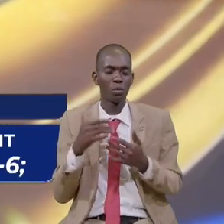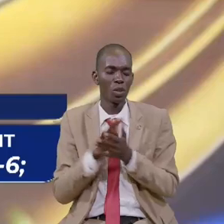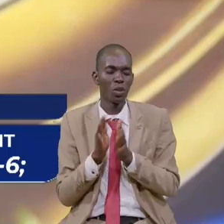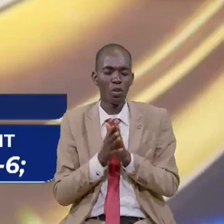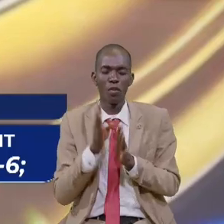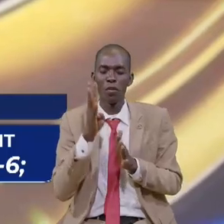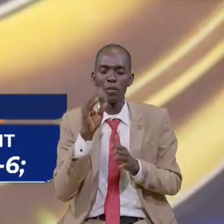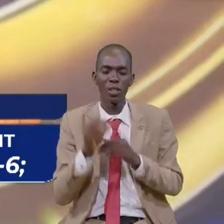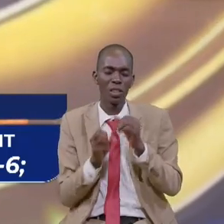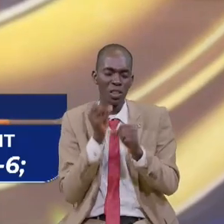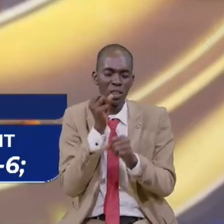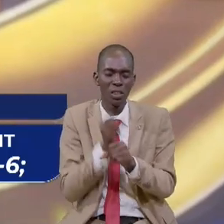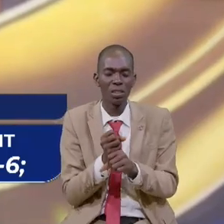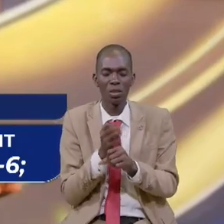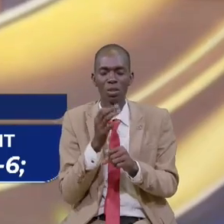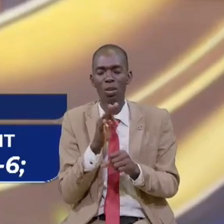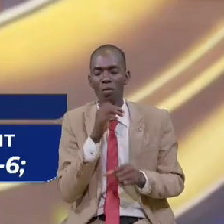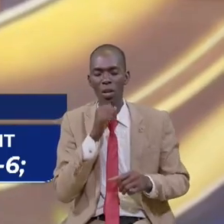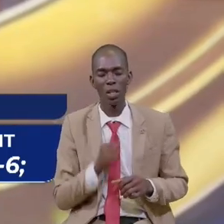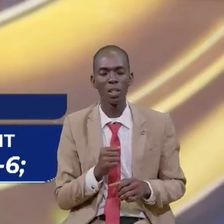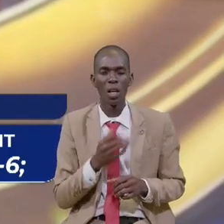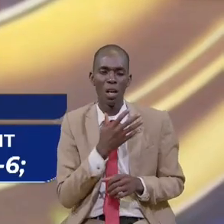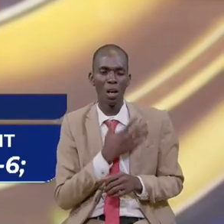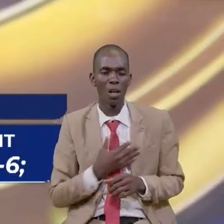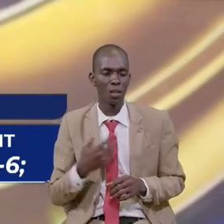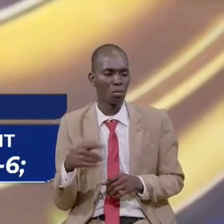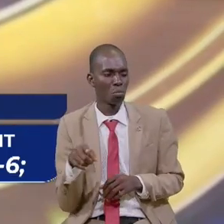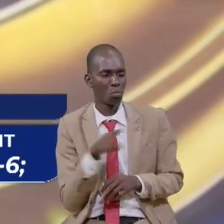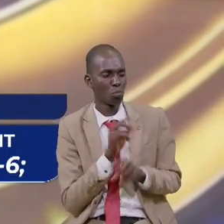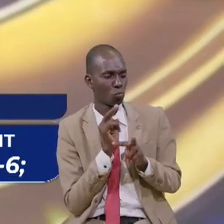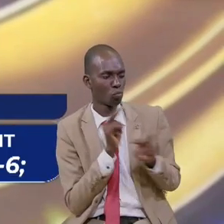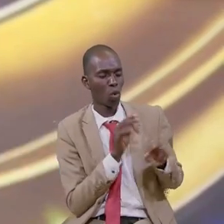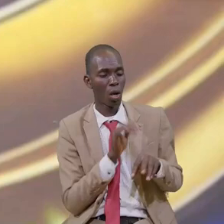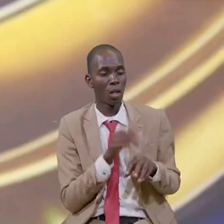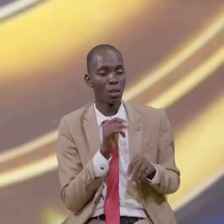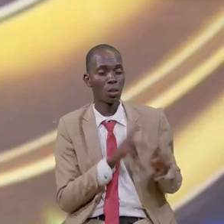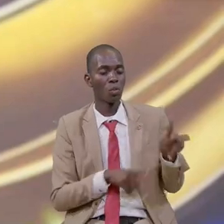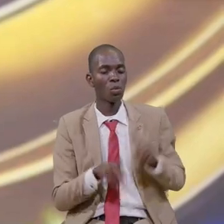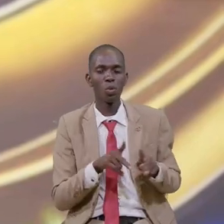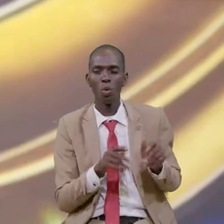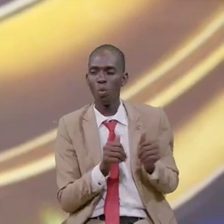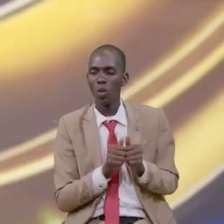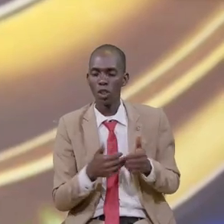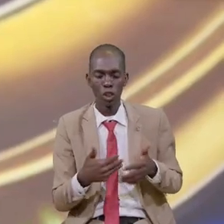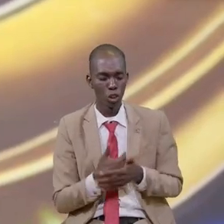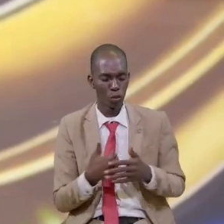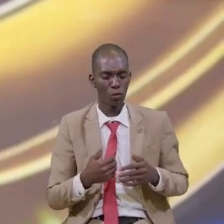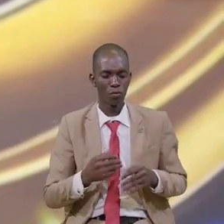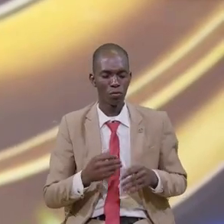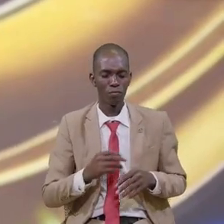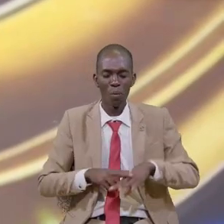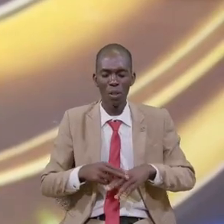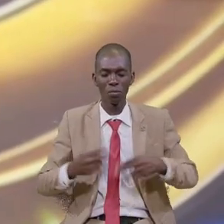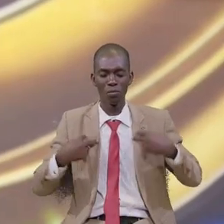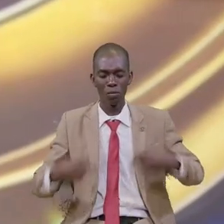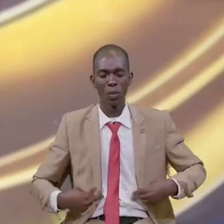maintenant, et tu regardes les jeunes avec la force naturelle, ayant la force naturelle, tu